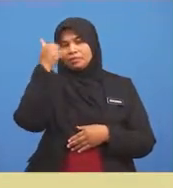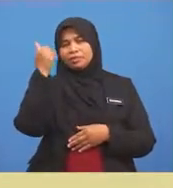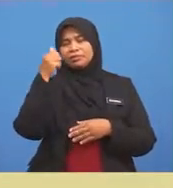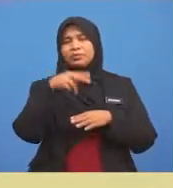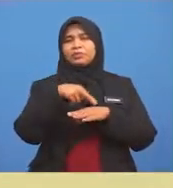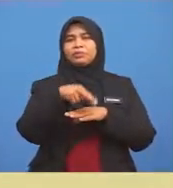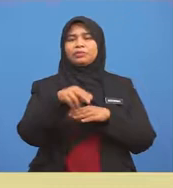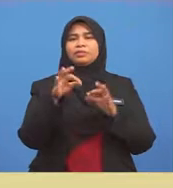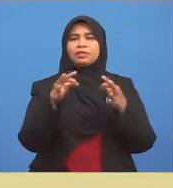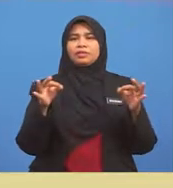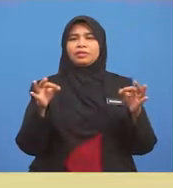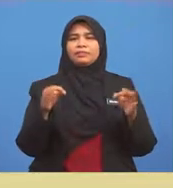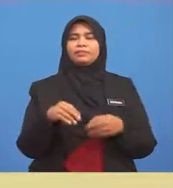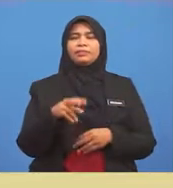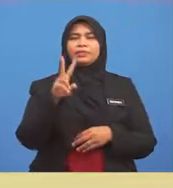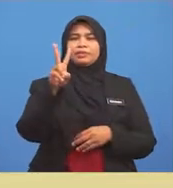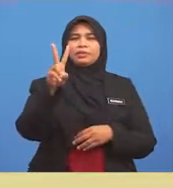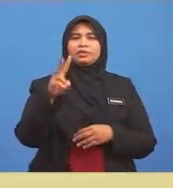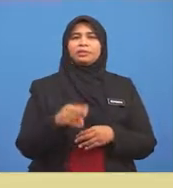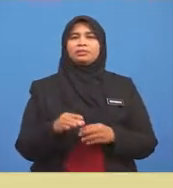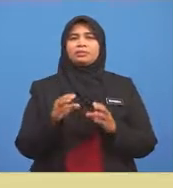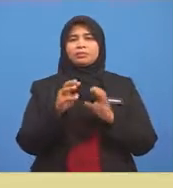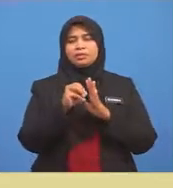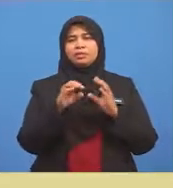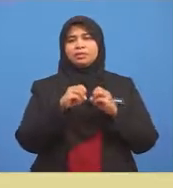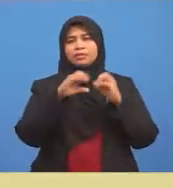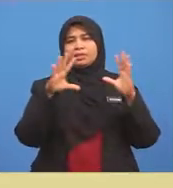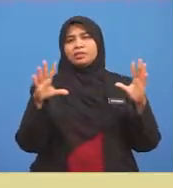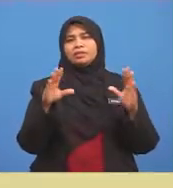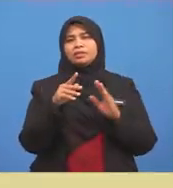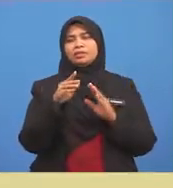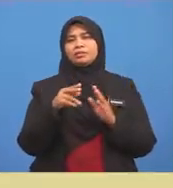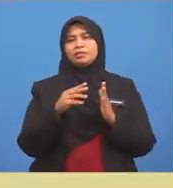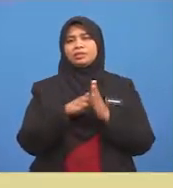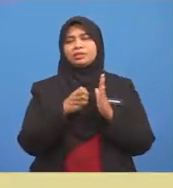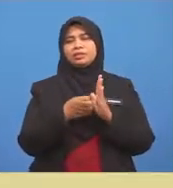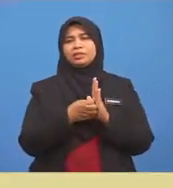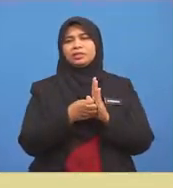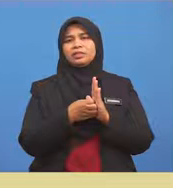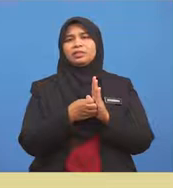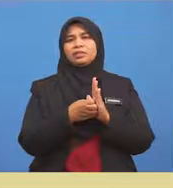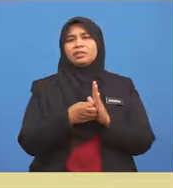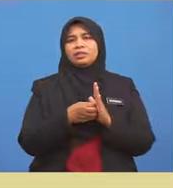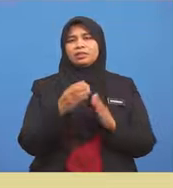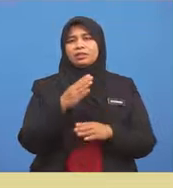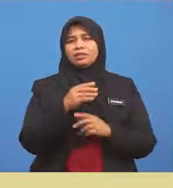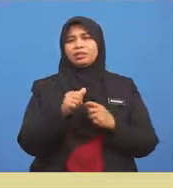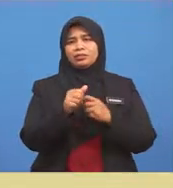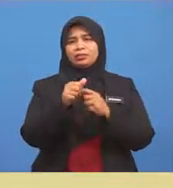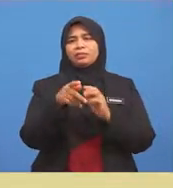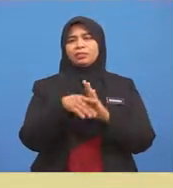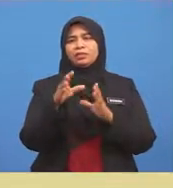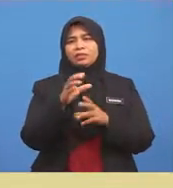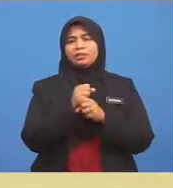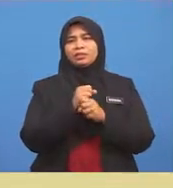ayat. Yang kedua, menjelaskan pengertian as-sufaha dan